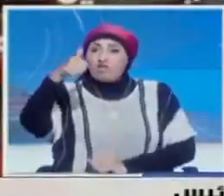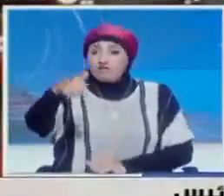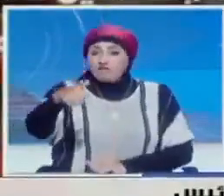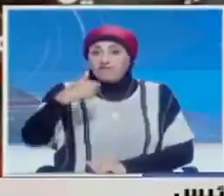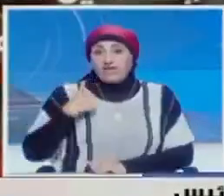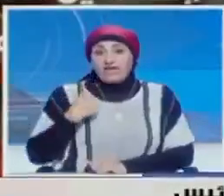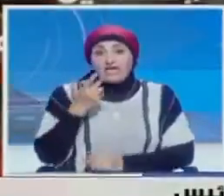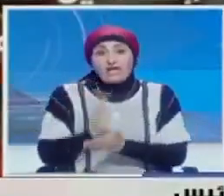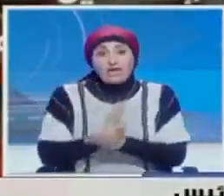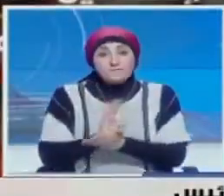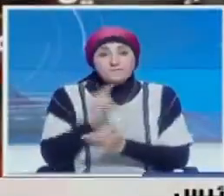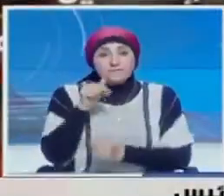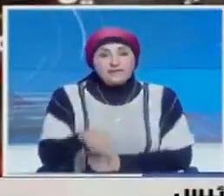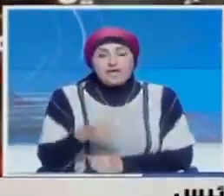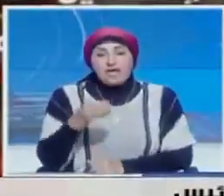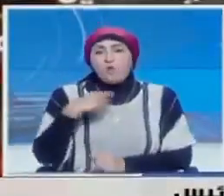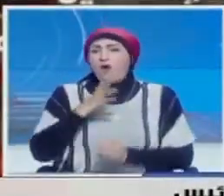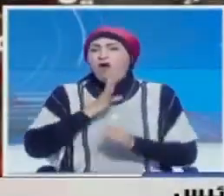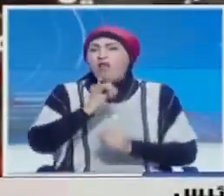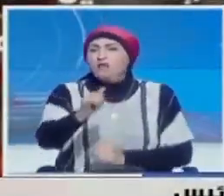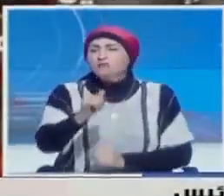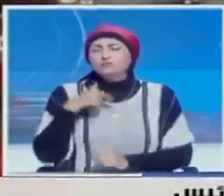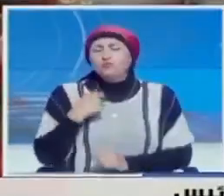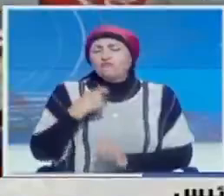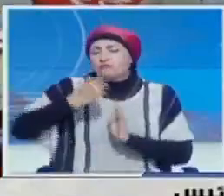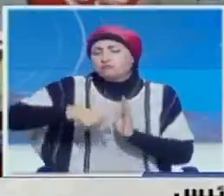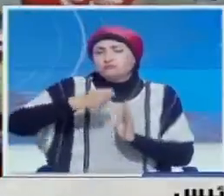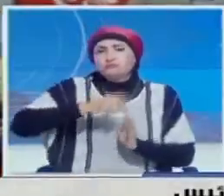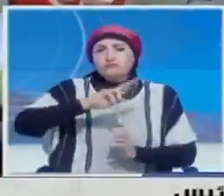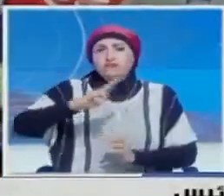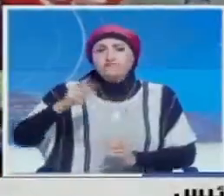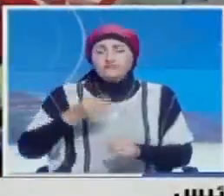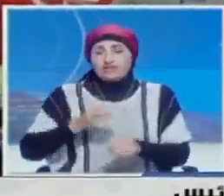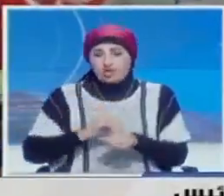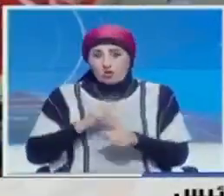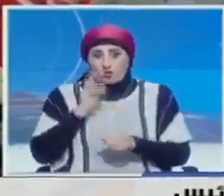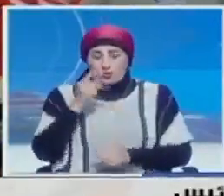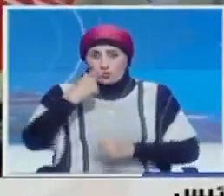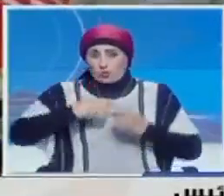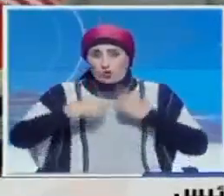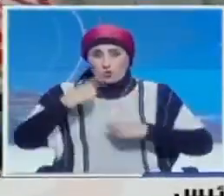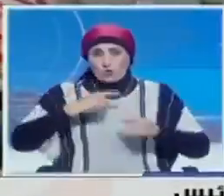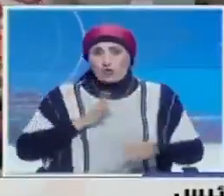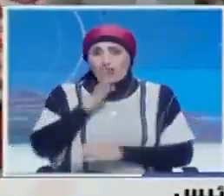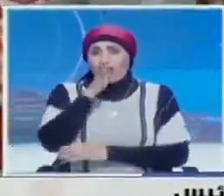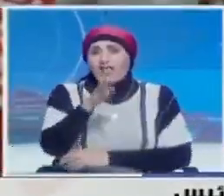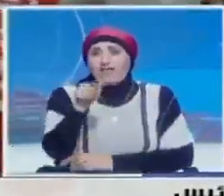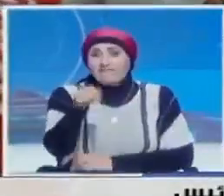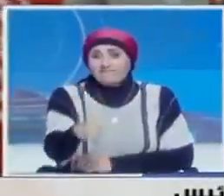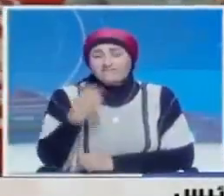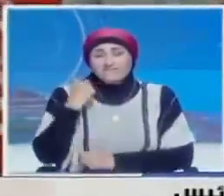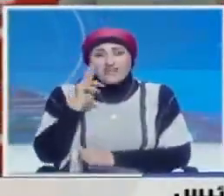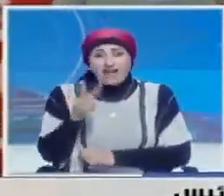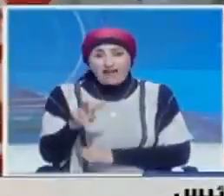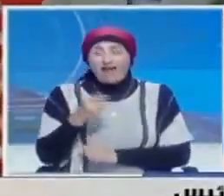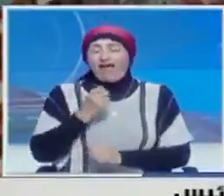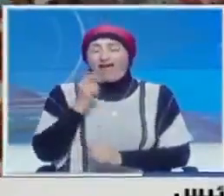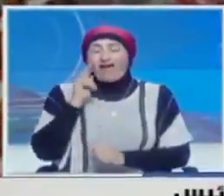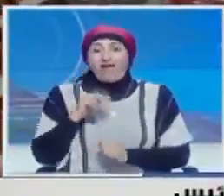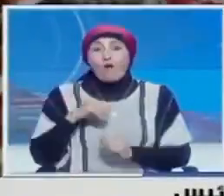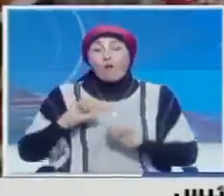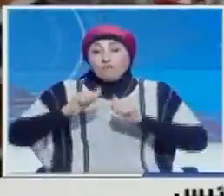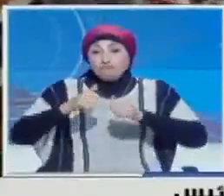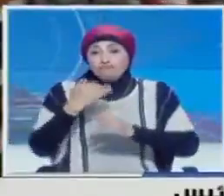وبنحاول نحافظ طبعا على تواجد السلع بصفة دايمة وبأسعار مخفضة يعني. وقد أشاد المواطنون بحرص الوزارة على مد فعاليات المبادرة